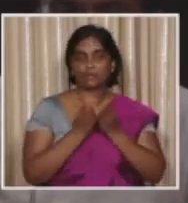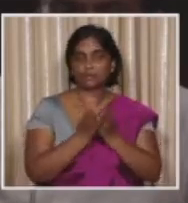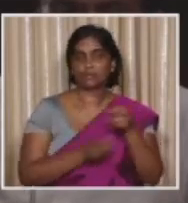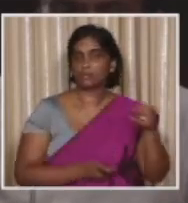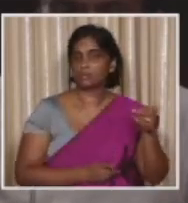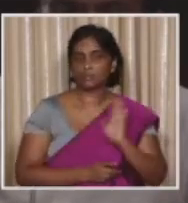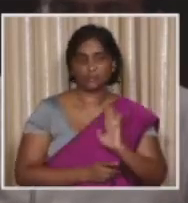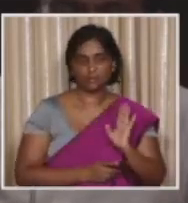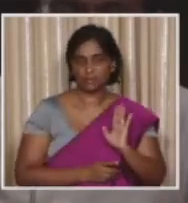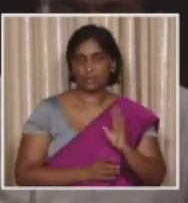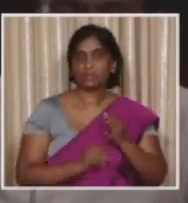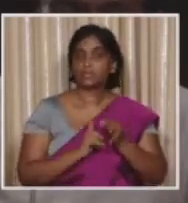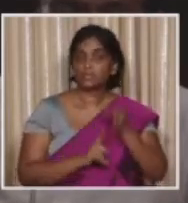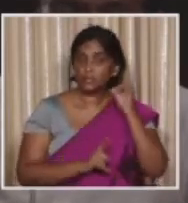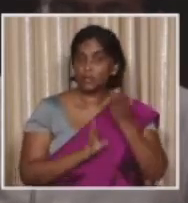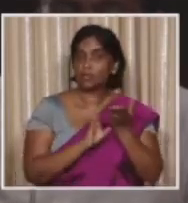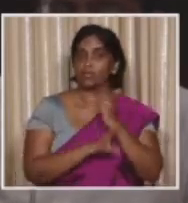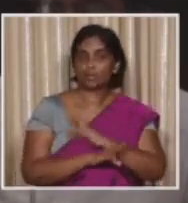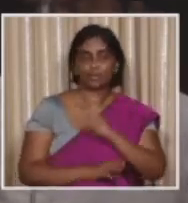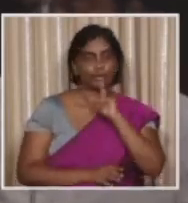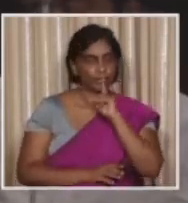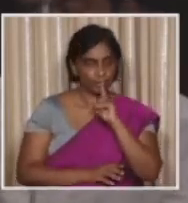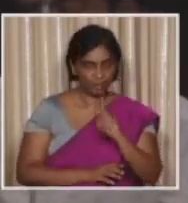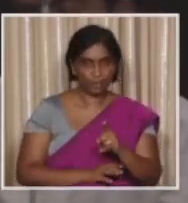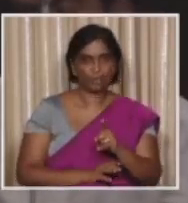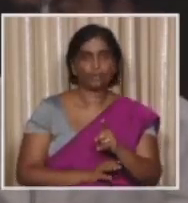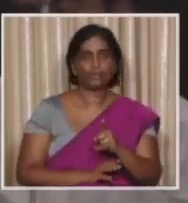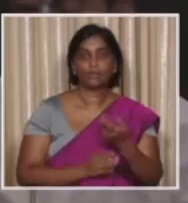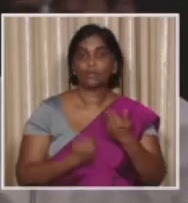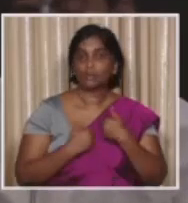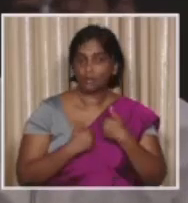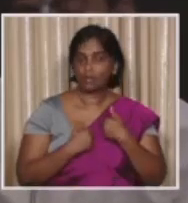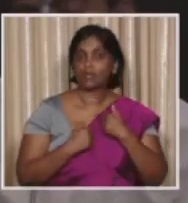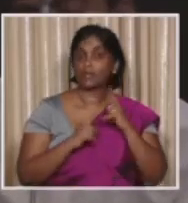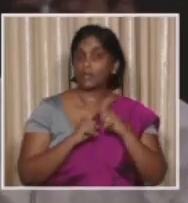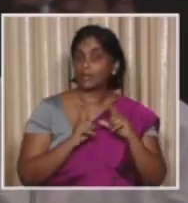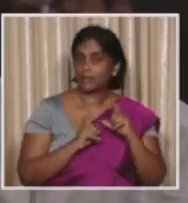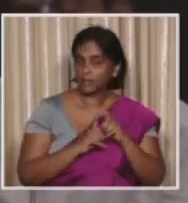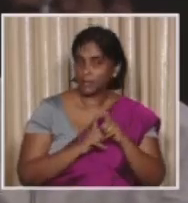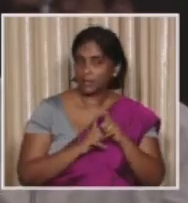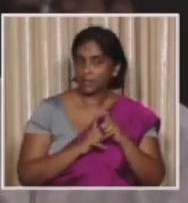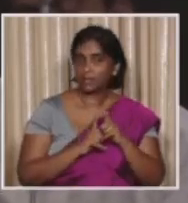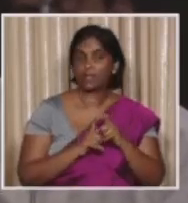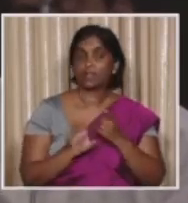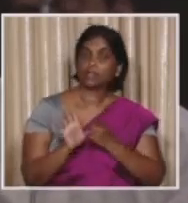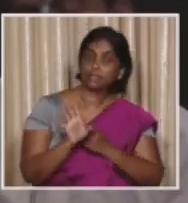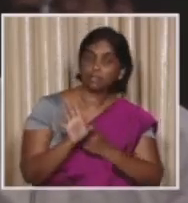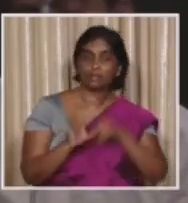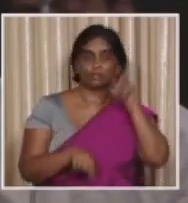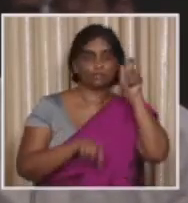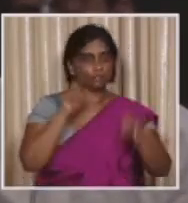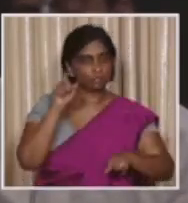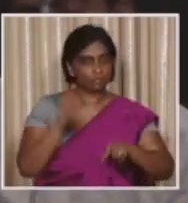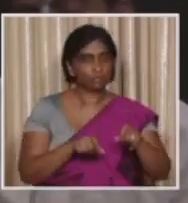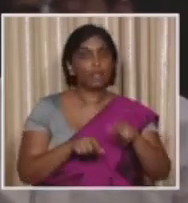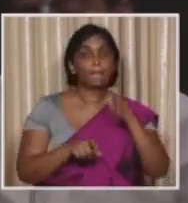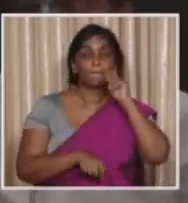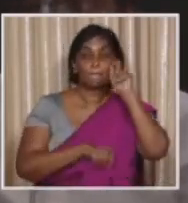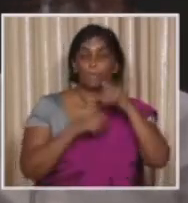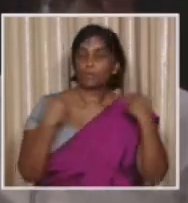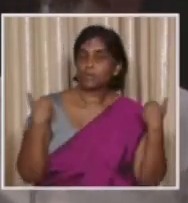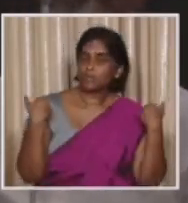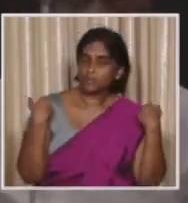ඕන. ජනාධිපතිතුමා පහුගිය දවසේ කිව්වා අපේ අධ්‍යාපනය තරුණ පරපුර